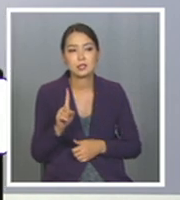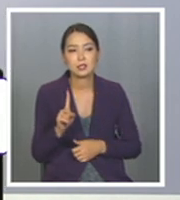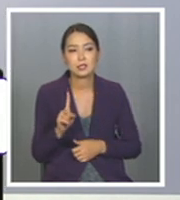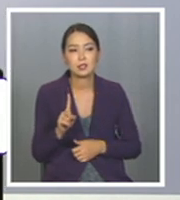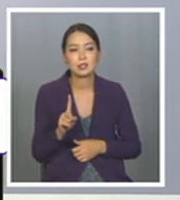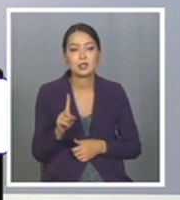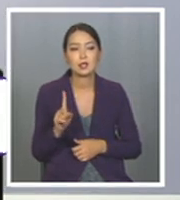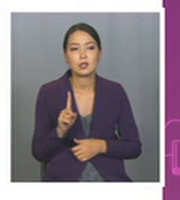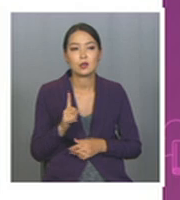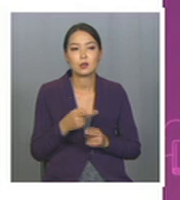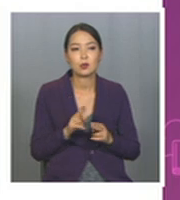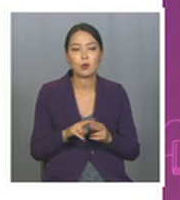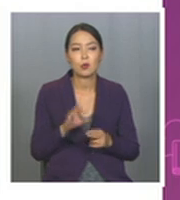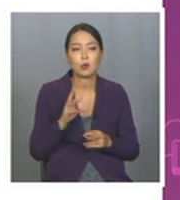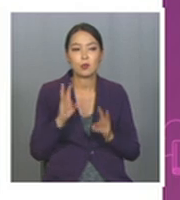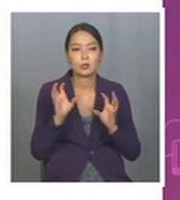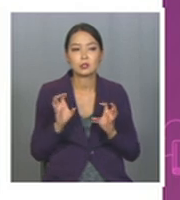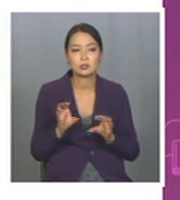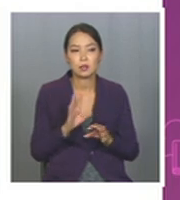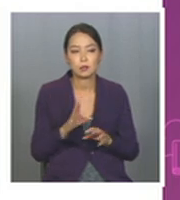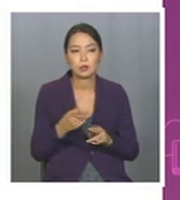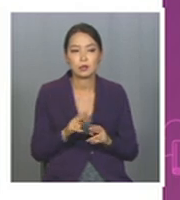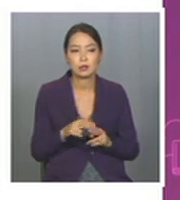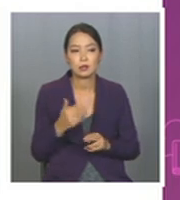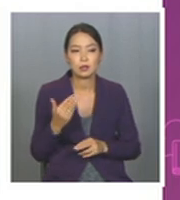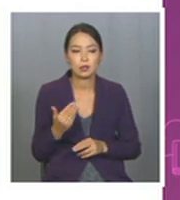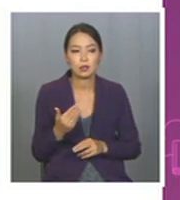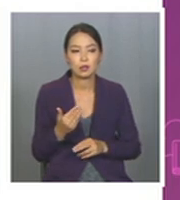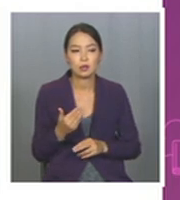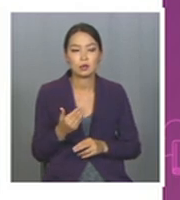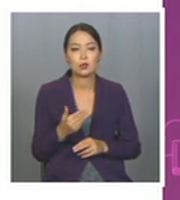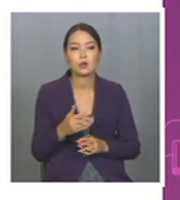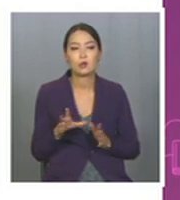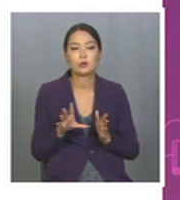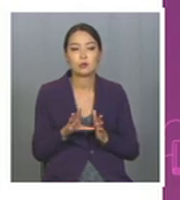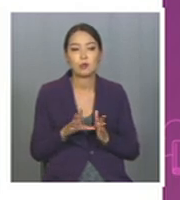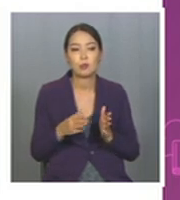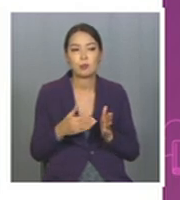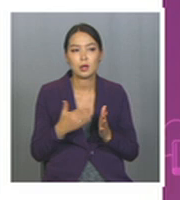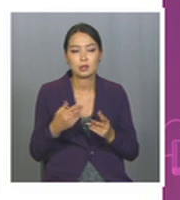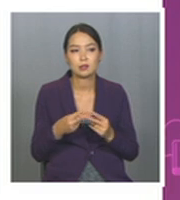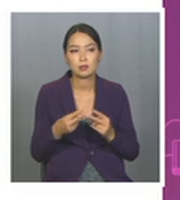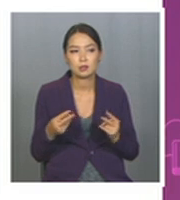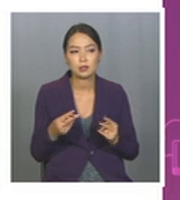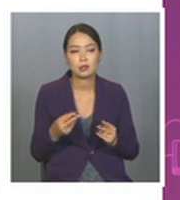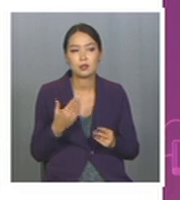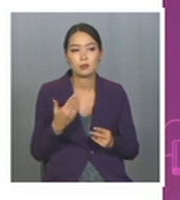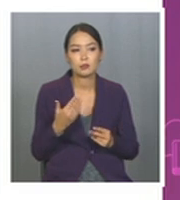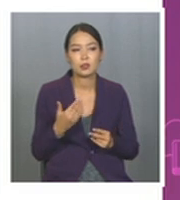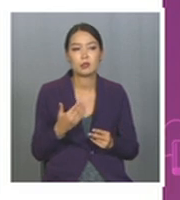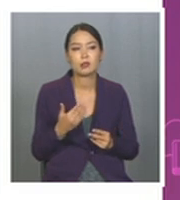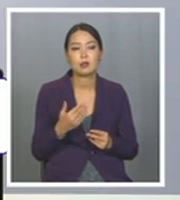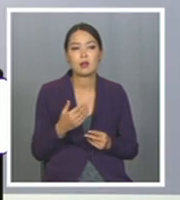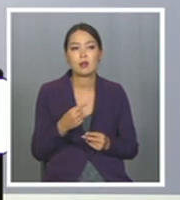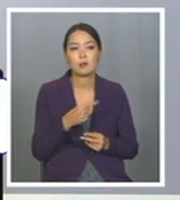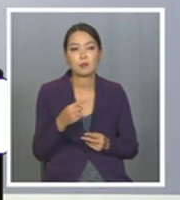біздегі жаңағы Ом заңымыз мынау түрге енеді. Яғни тоқ күшінің максимум мәні тең болады кернеудің максимум мәні бөлінген Z. Ал